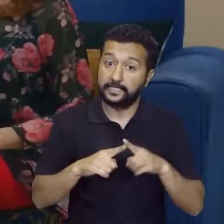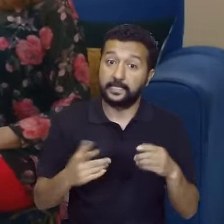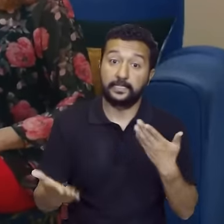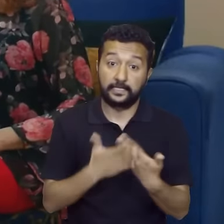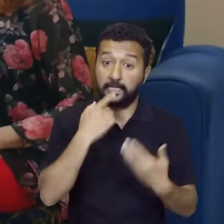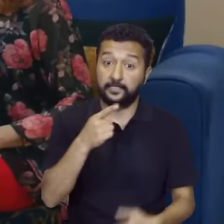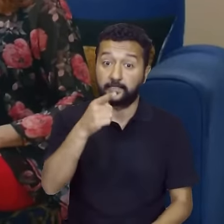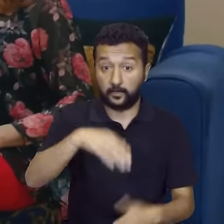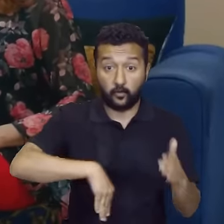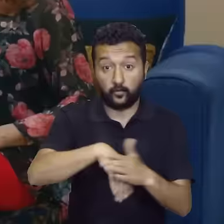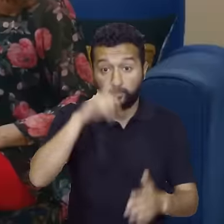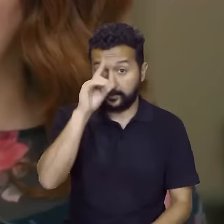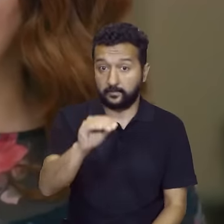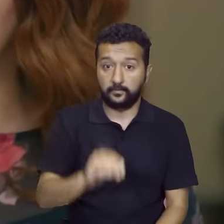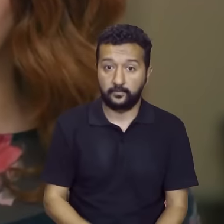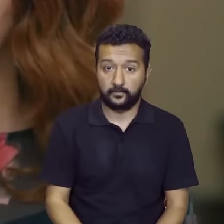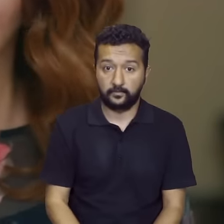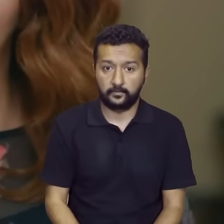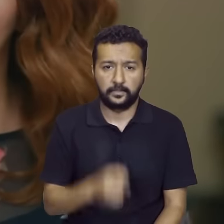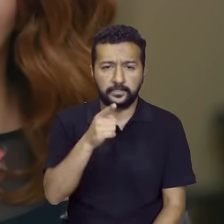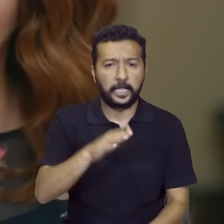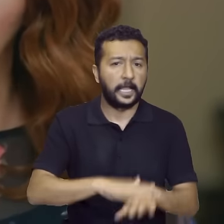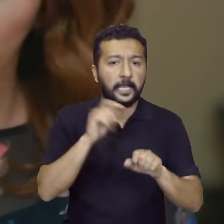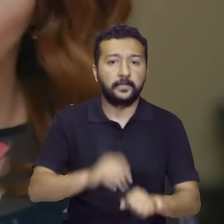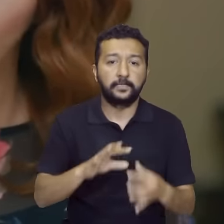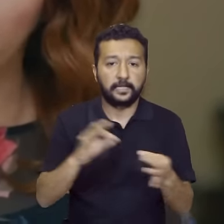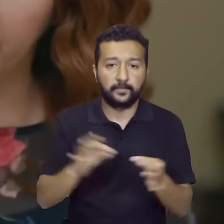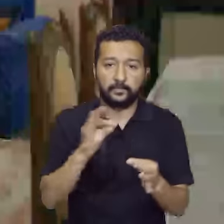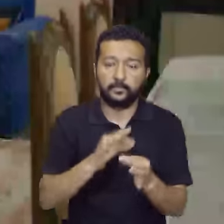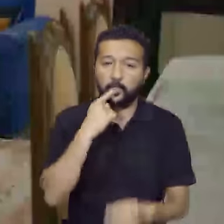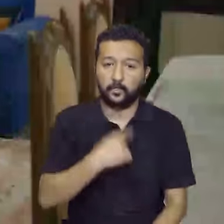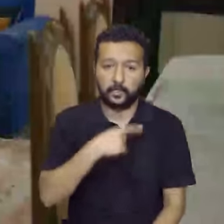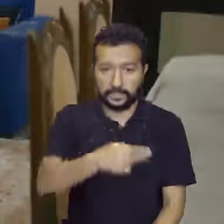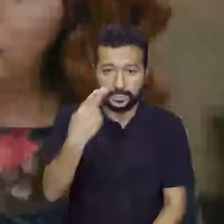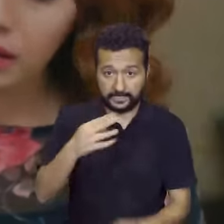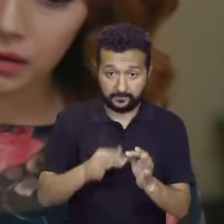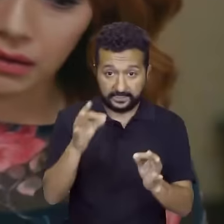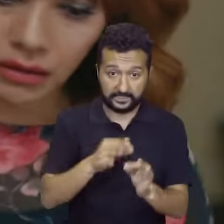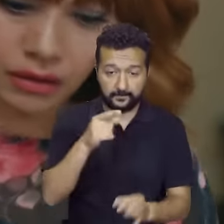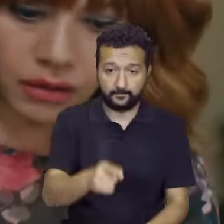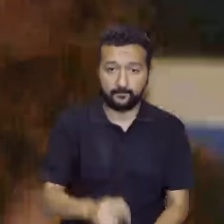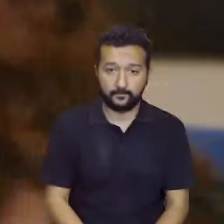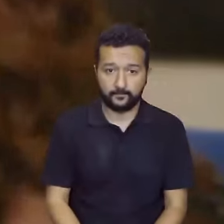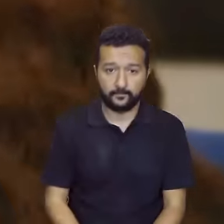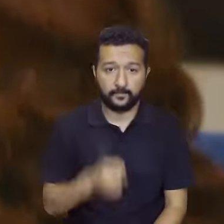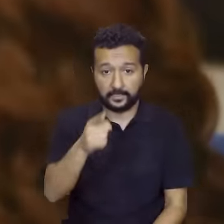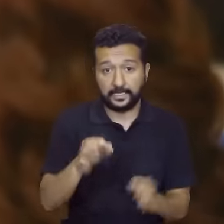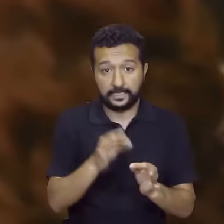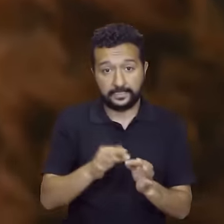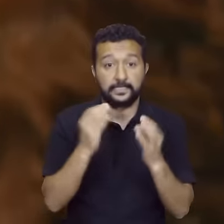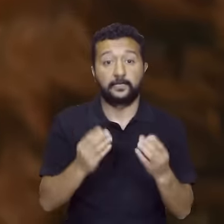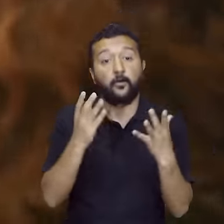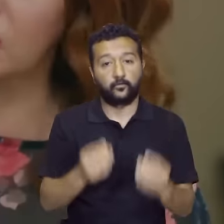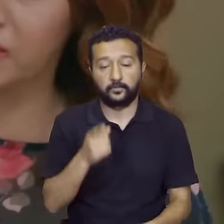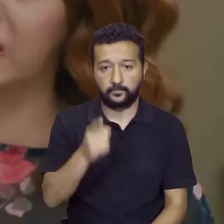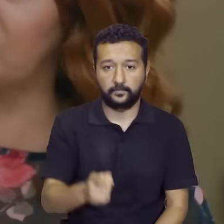ikramiye istersen seni kapının önüne koyarım ha. Sen ne yapacaksın iğne ipliği, onu söyle. Tabloyu dikeceğim. Yani sen dikersen daha iyi